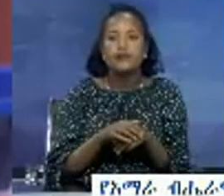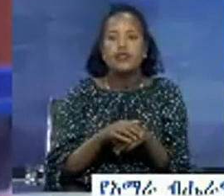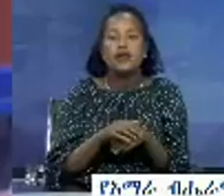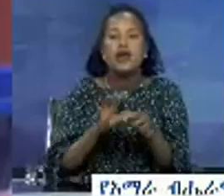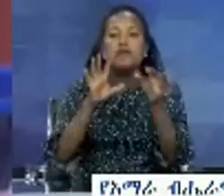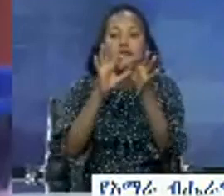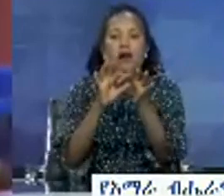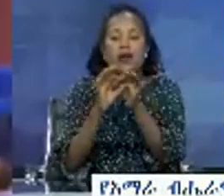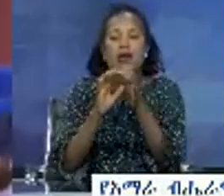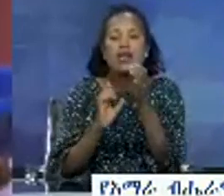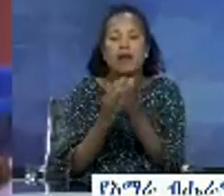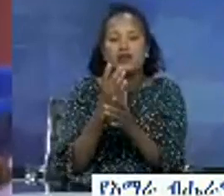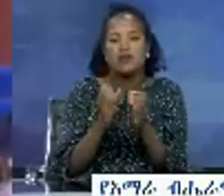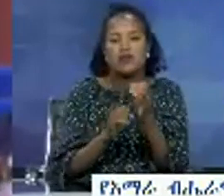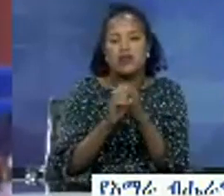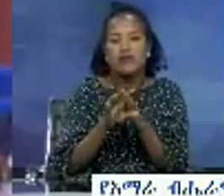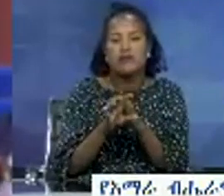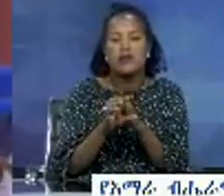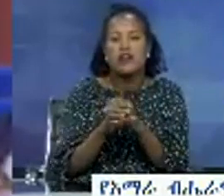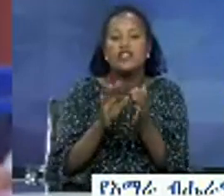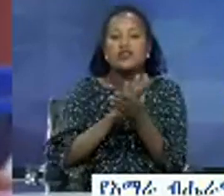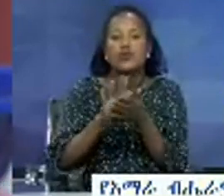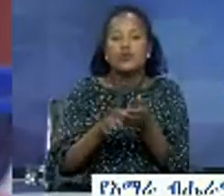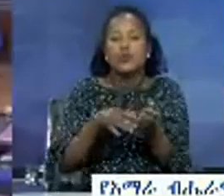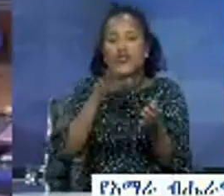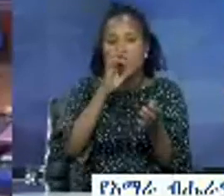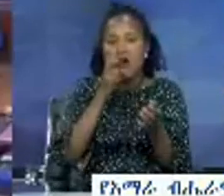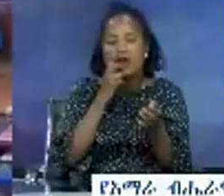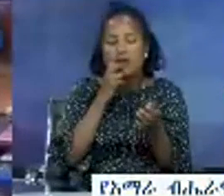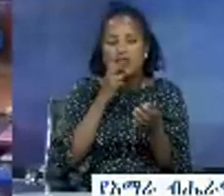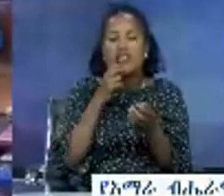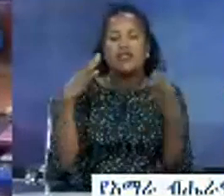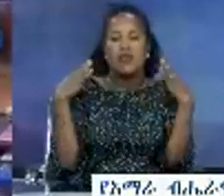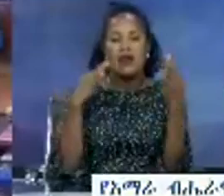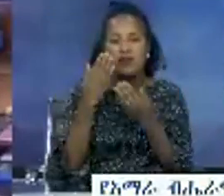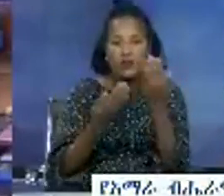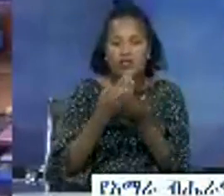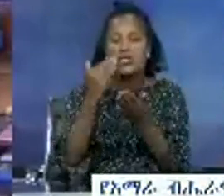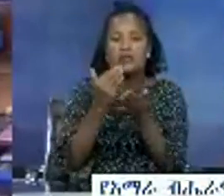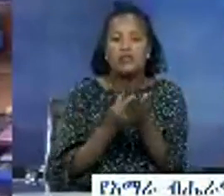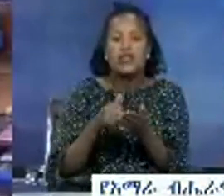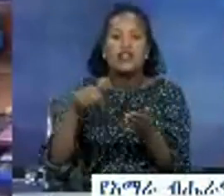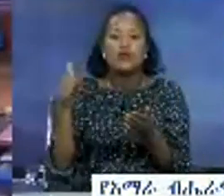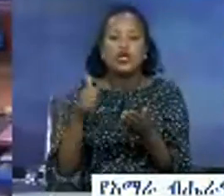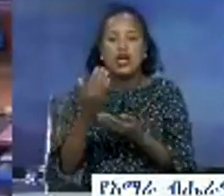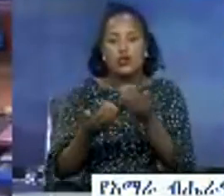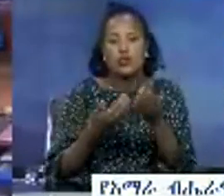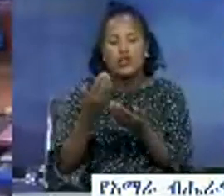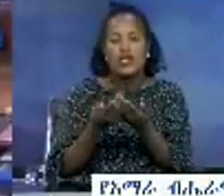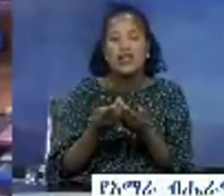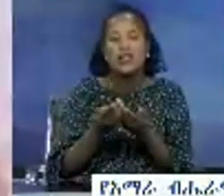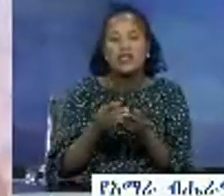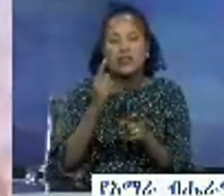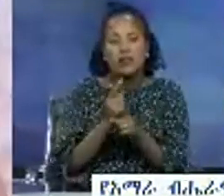በማህበራዊ ልማት ዘርፍም የንጹህ መጠጥ ውሃ አቅርቦት፣ የጤና አገልግሎት፣ ትምህርትና ሌሎች አገልግሎቶች ተገቢ ትኩረት